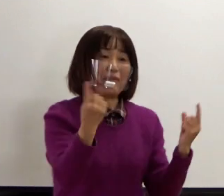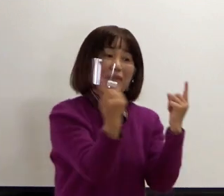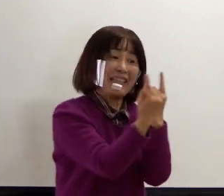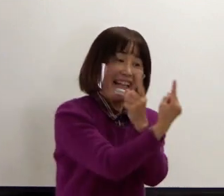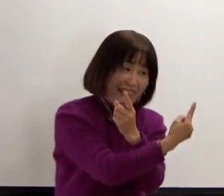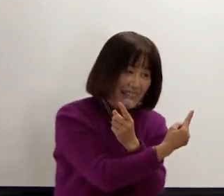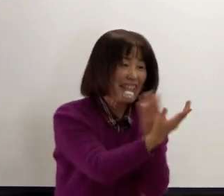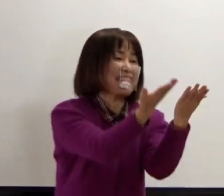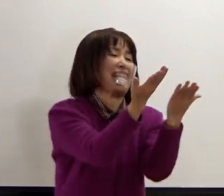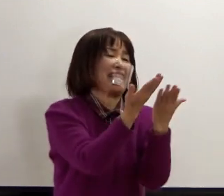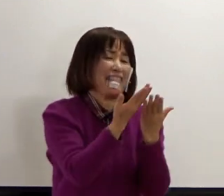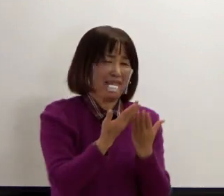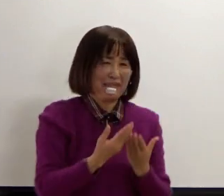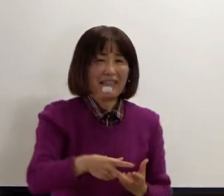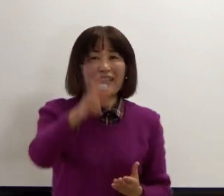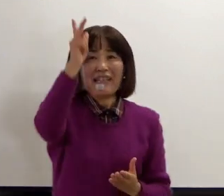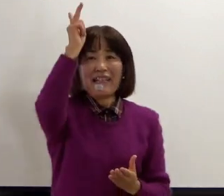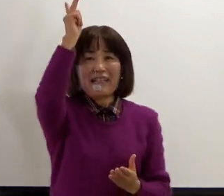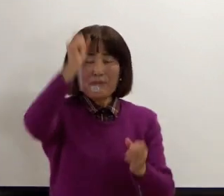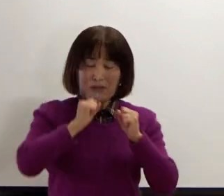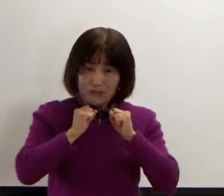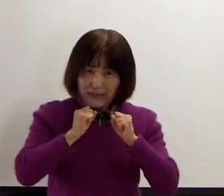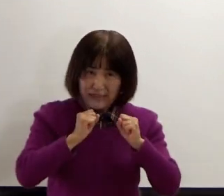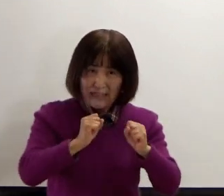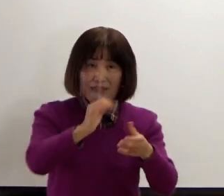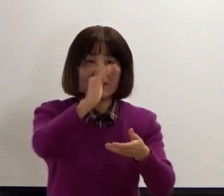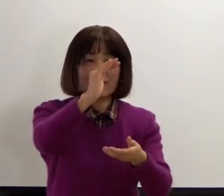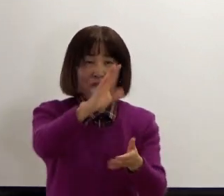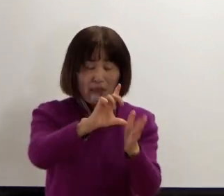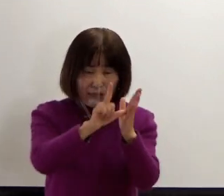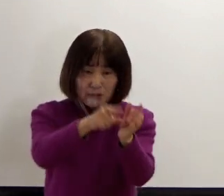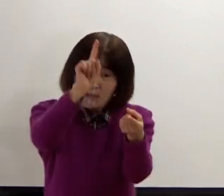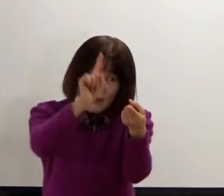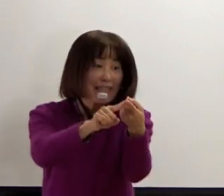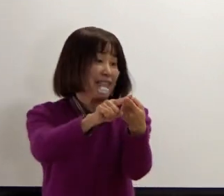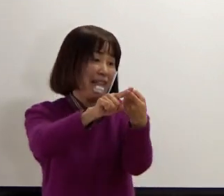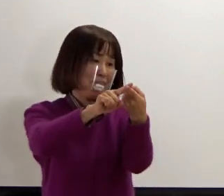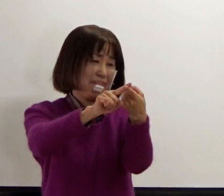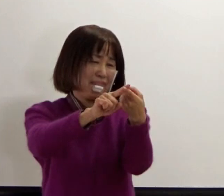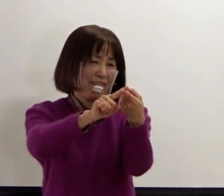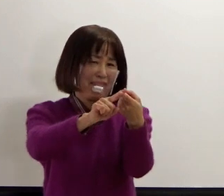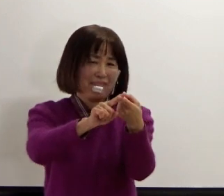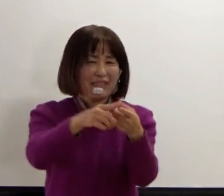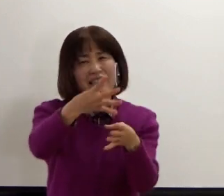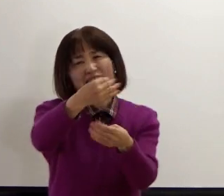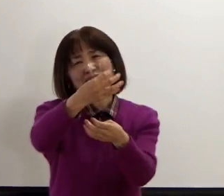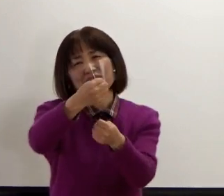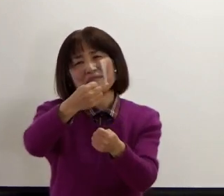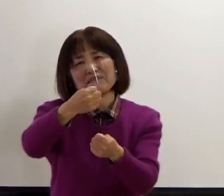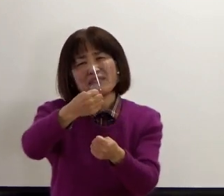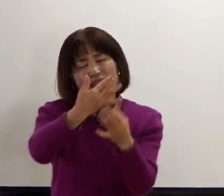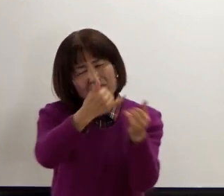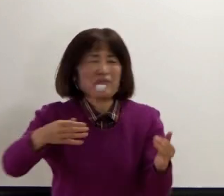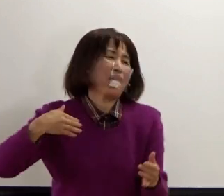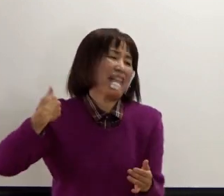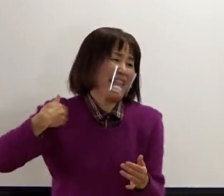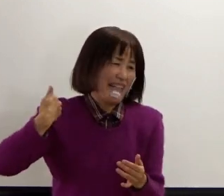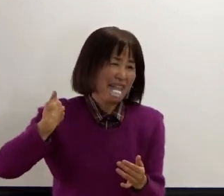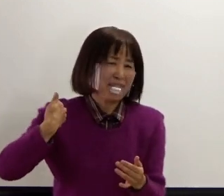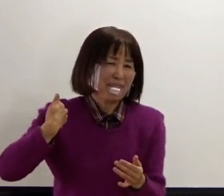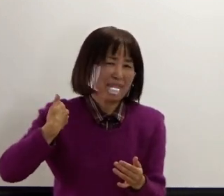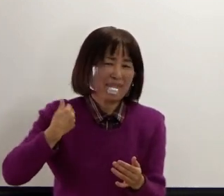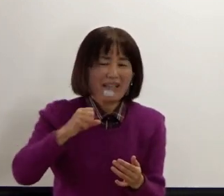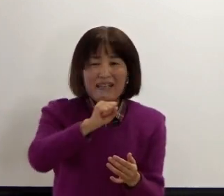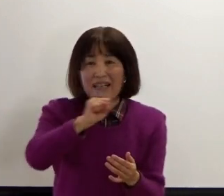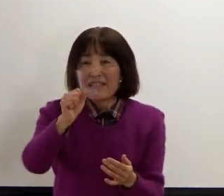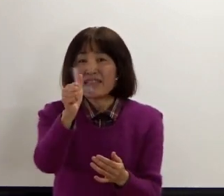神のなさることは時にかなって麗しい。それがいつになるか、どのようなことになるかは分かりません。ザカリアがまさか自